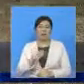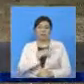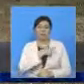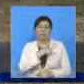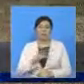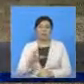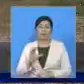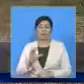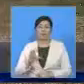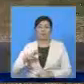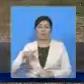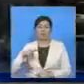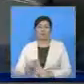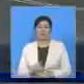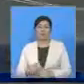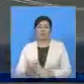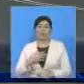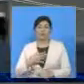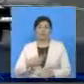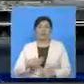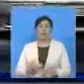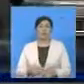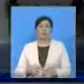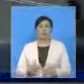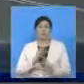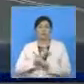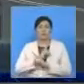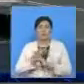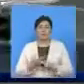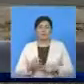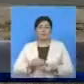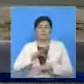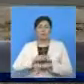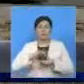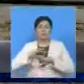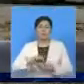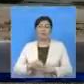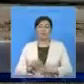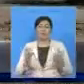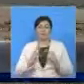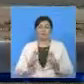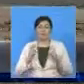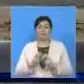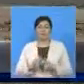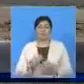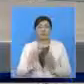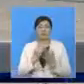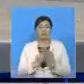скорой медицинской помощи, где спустя несколько часов скончалась. По данному факту проводится досудебное расследование по